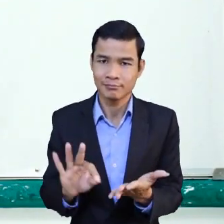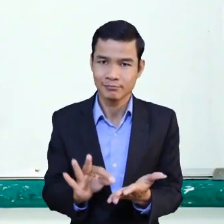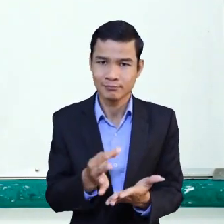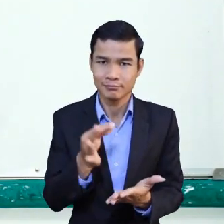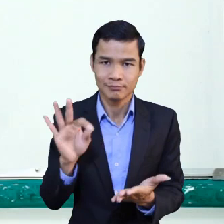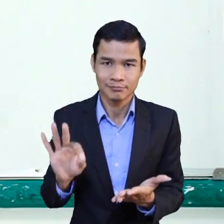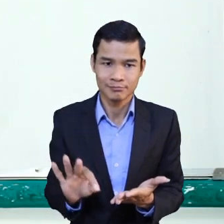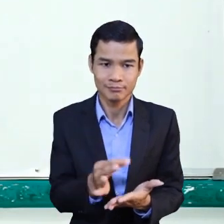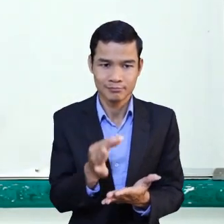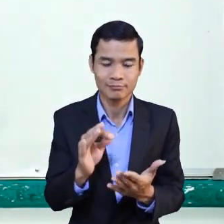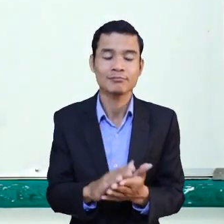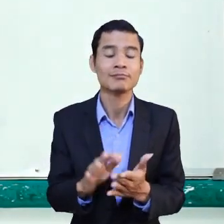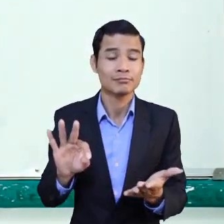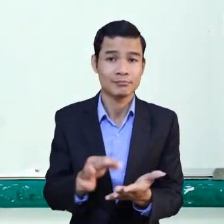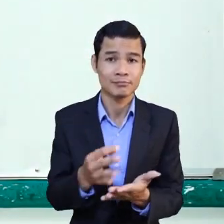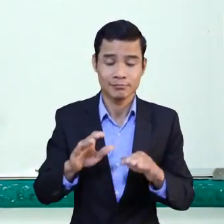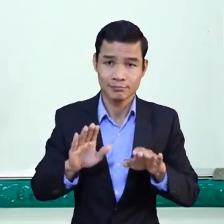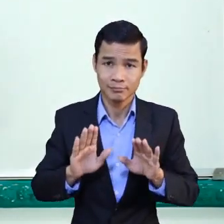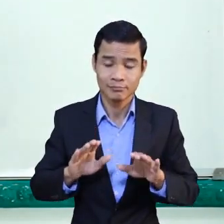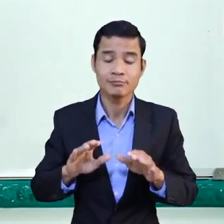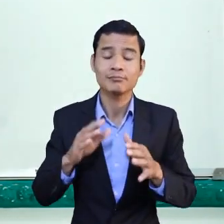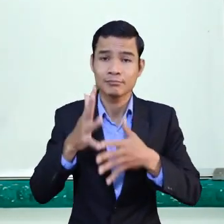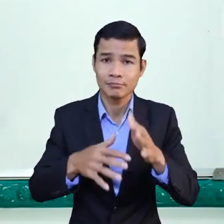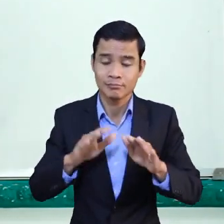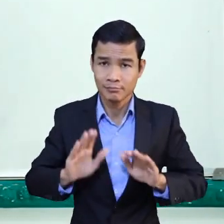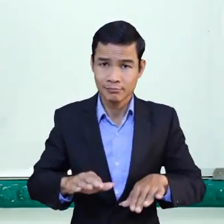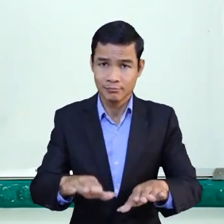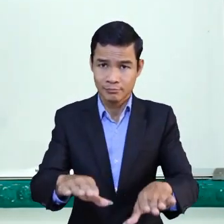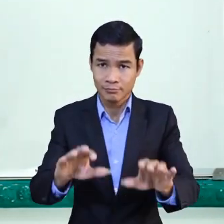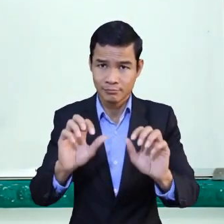ញ្ចឹងណោះឥឡូវអ្នកគ្រូបិទជូននៅលើក្តារខៀន